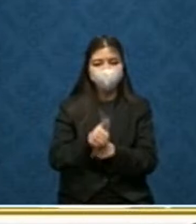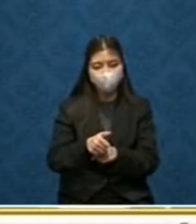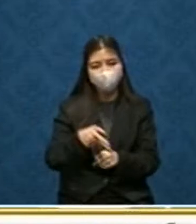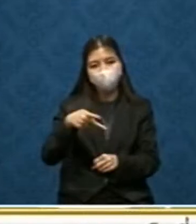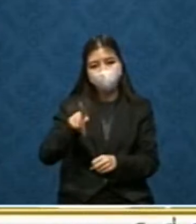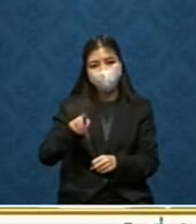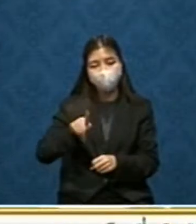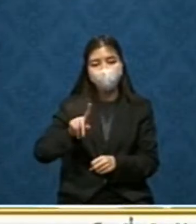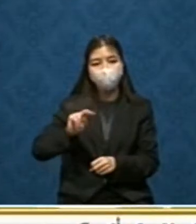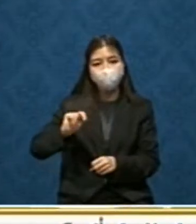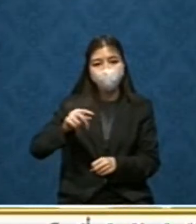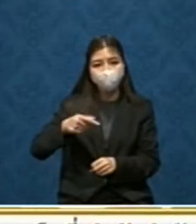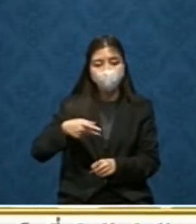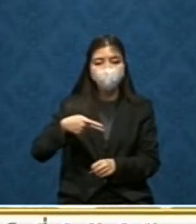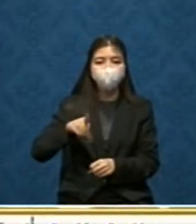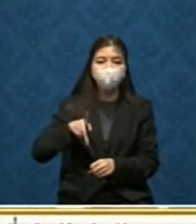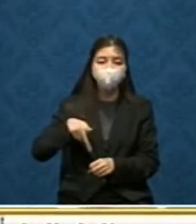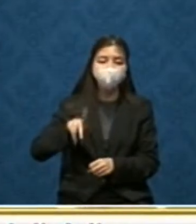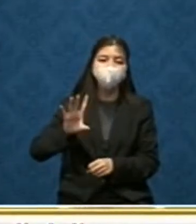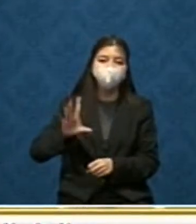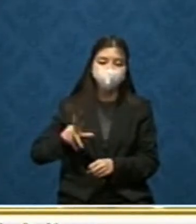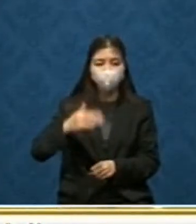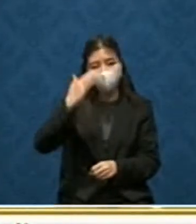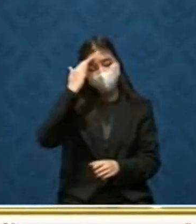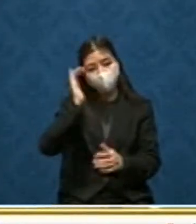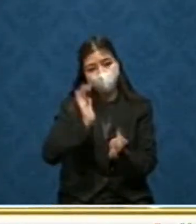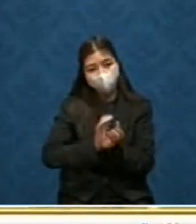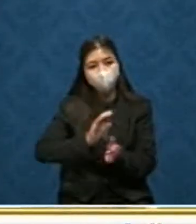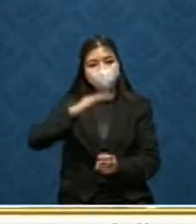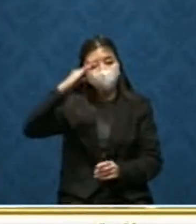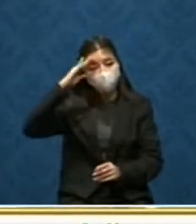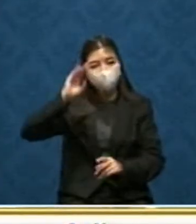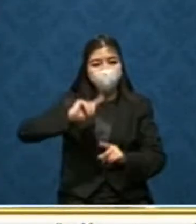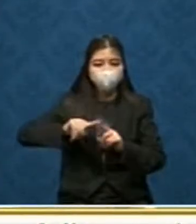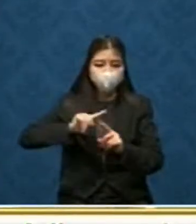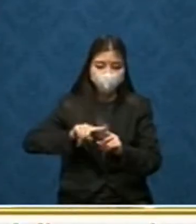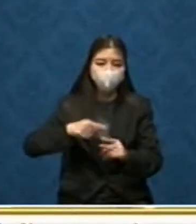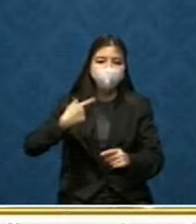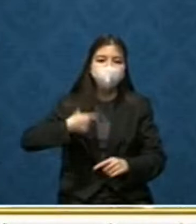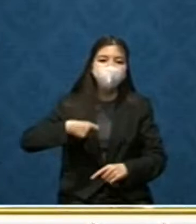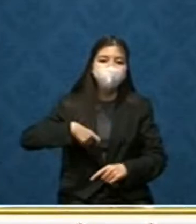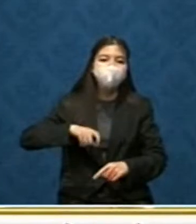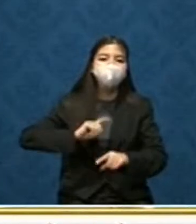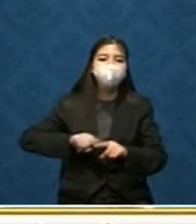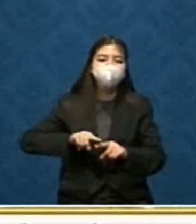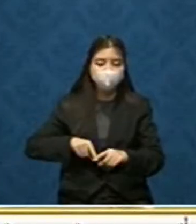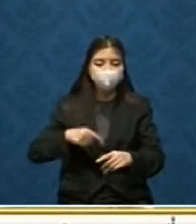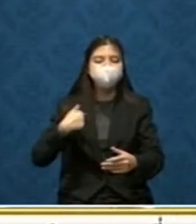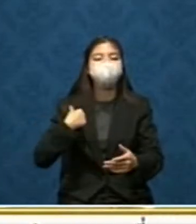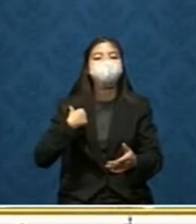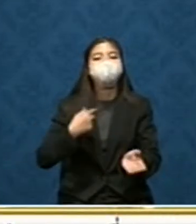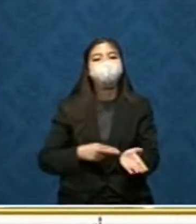ท่านโปรโปรชอก็อยู่ที่นั่นตำรจตะหารอยที่นนหมดก็หมายสารก็ออกแล้วจับสอวอลคนนี้